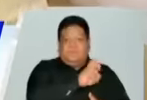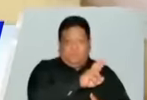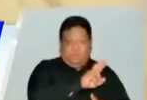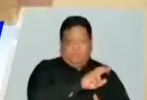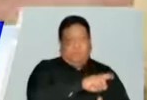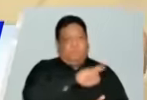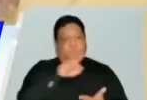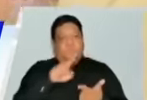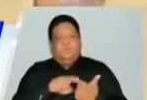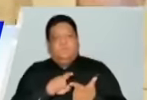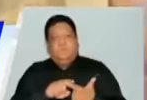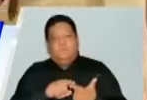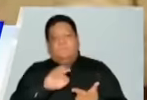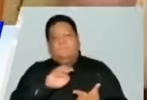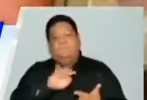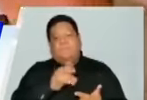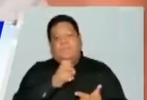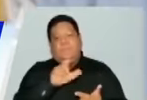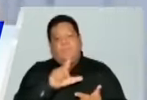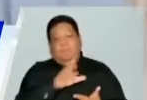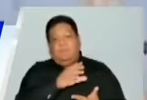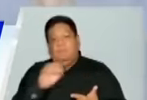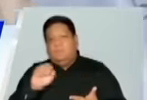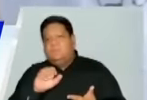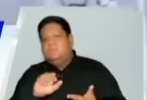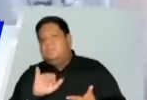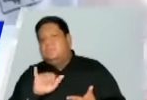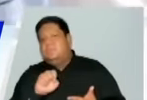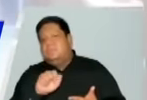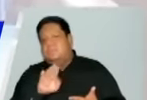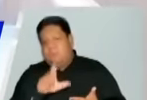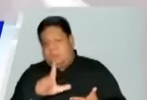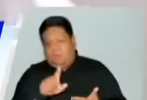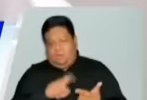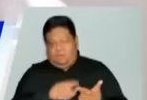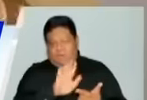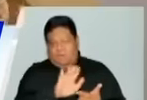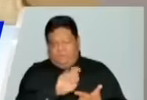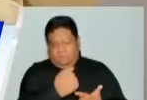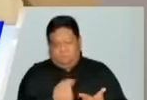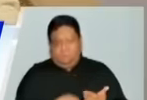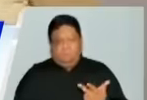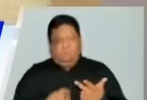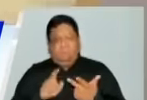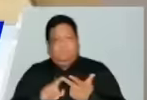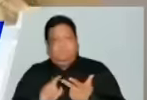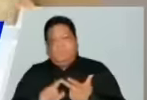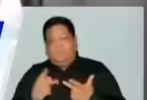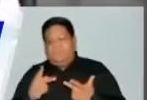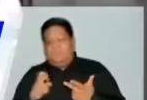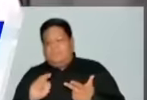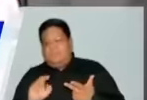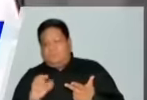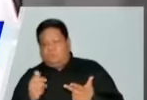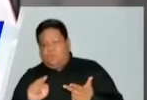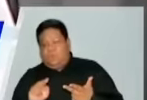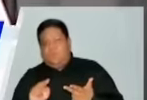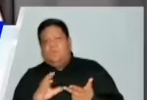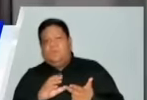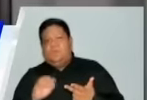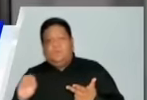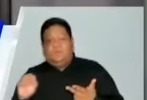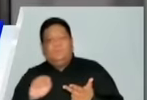Tan Felix at Isabel Ortega. Team Wind, Ken Chan at Rita Daniela. At Team